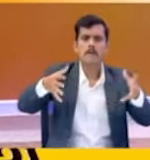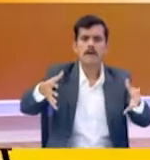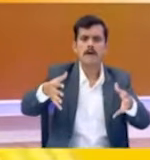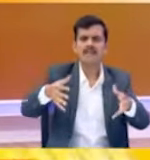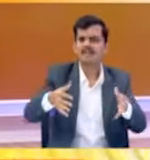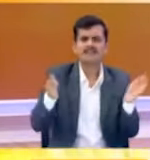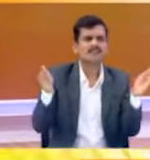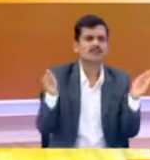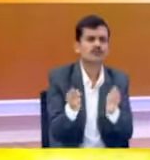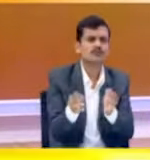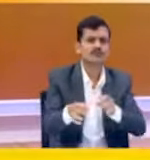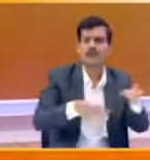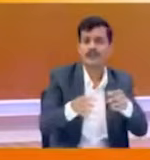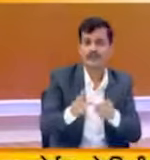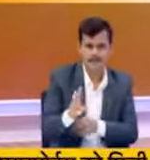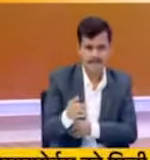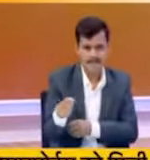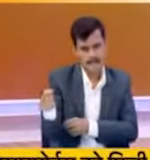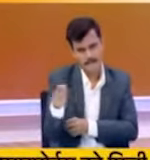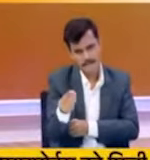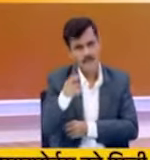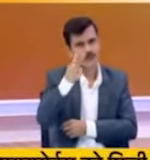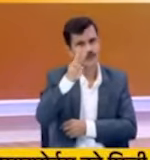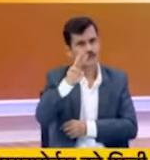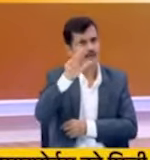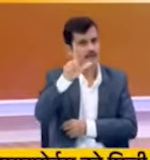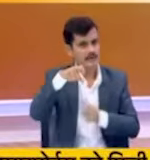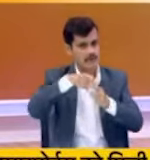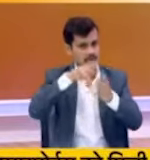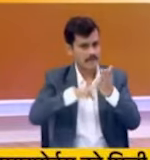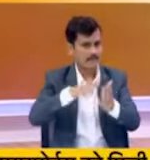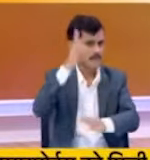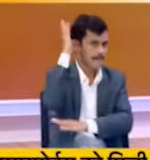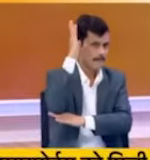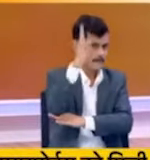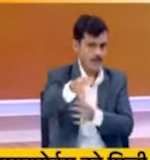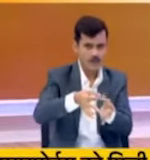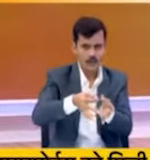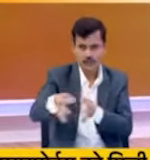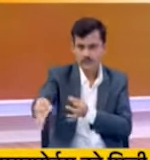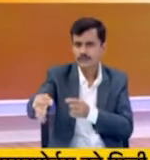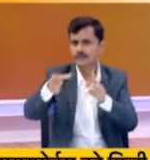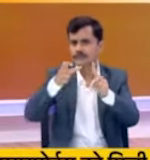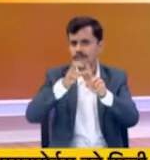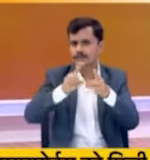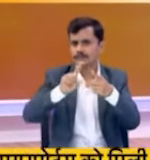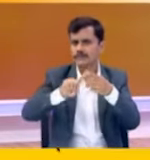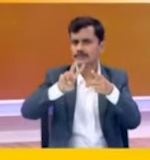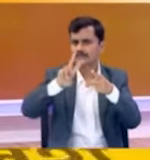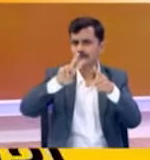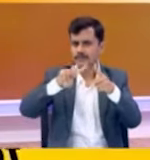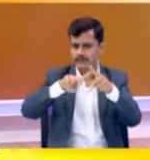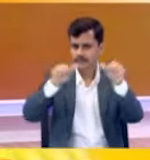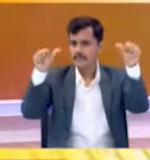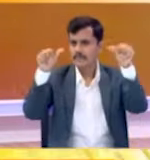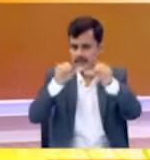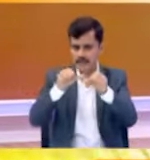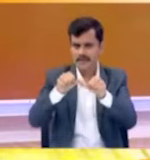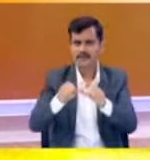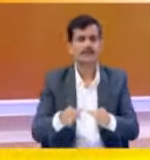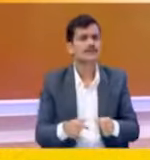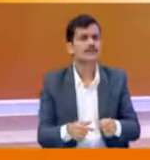स्कोप नहीं है इसीलिए करीब 28 किलोमीटर दूर में बहता है च इ एन ऑपरेशनल डिफेंस